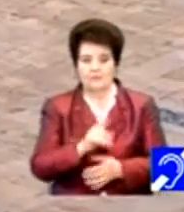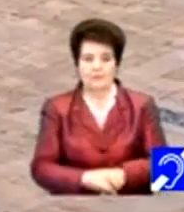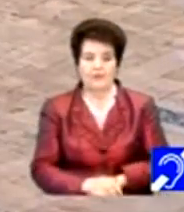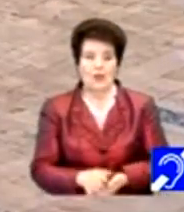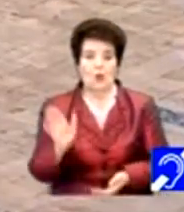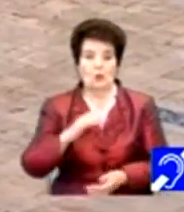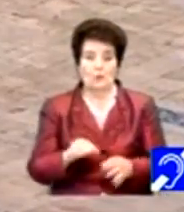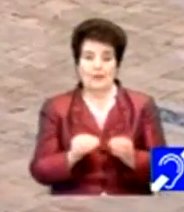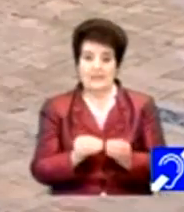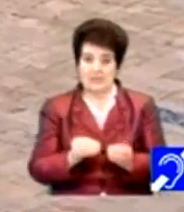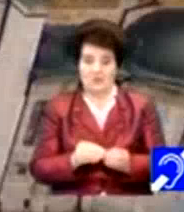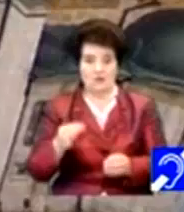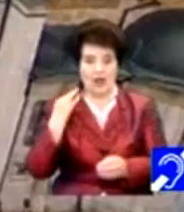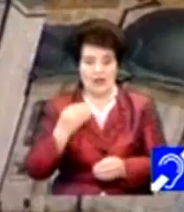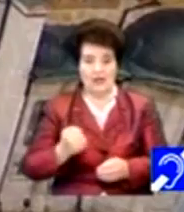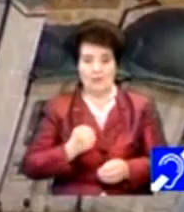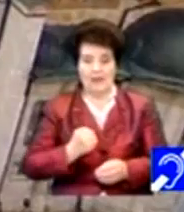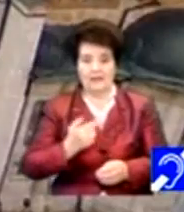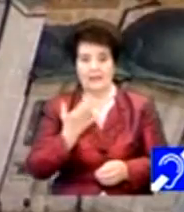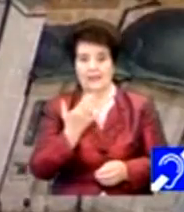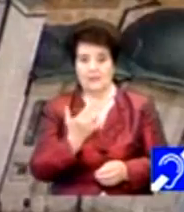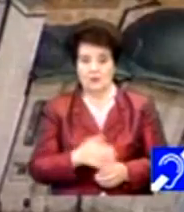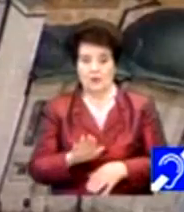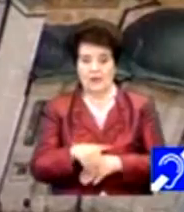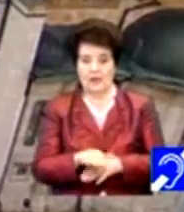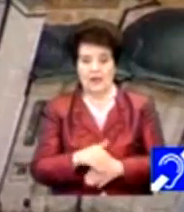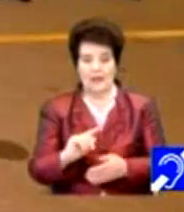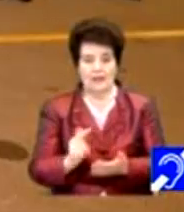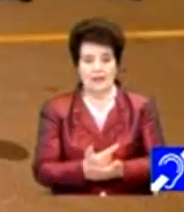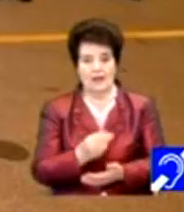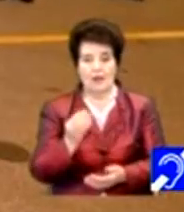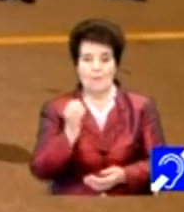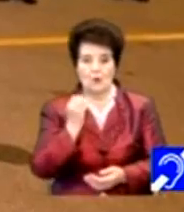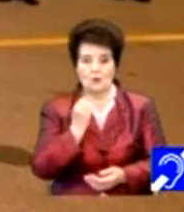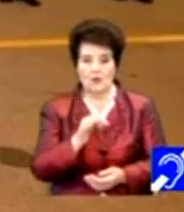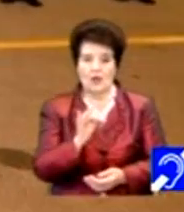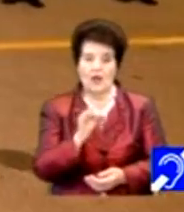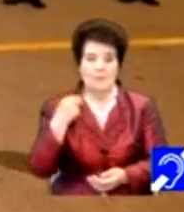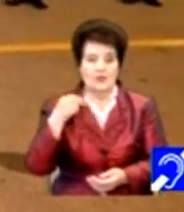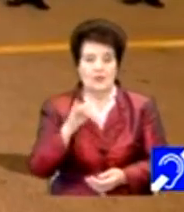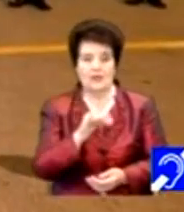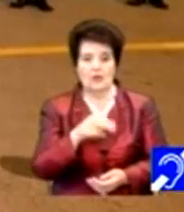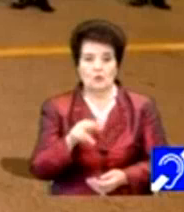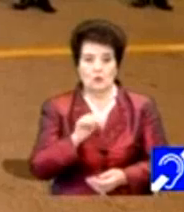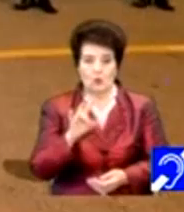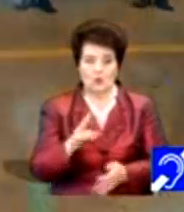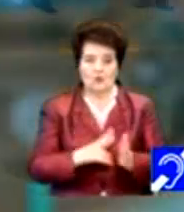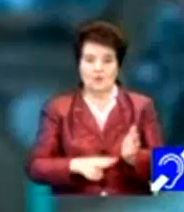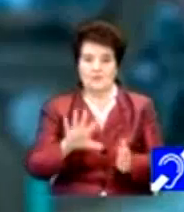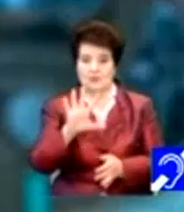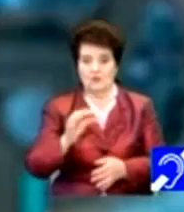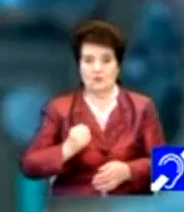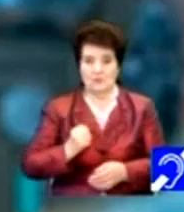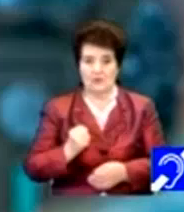După 10 ani de absență, militarii Armatei Naționale vor defila din nou la Moscova. Președintele Igor Dodon a anunțat aseară că 75